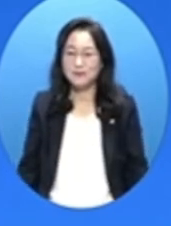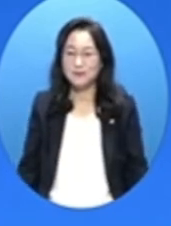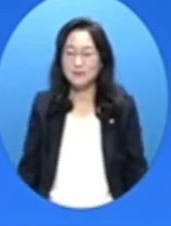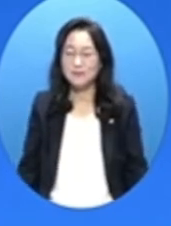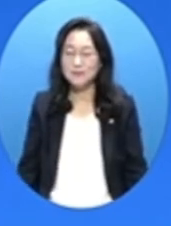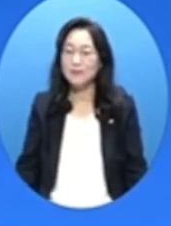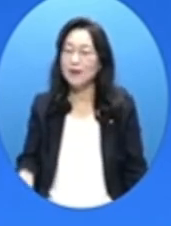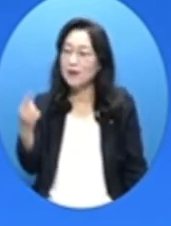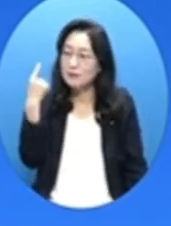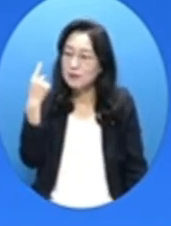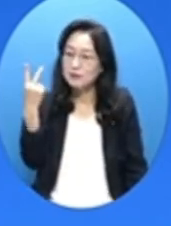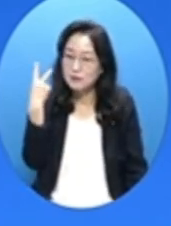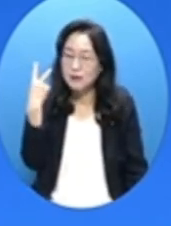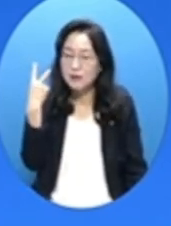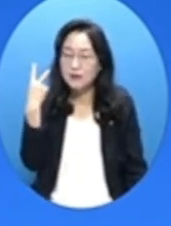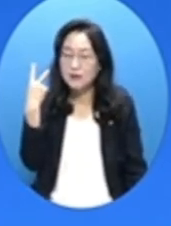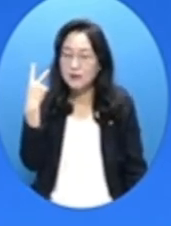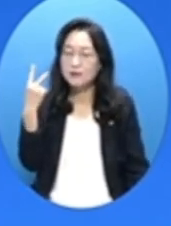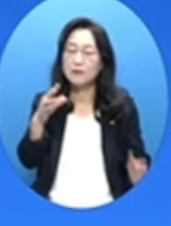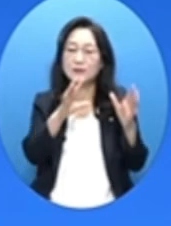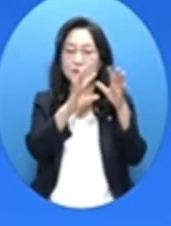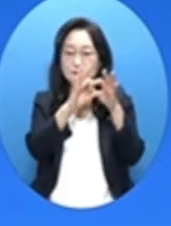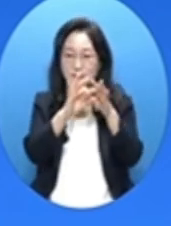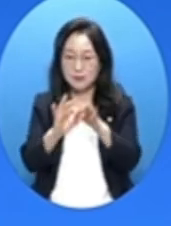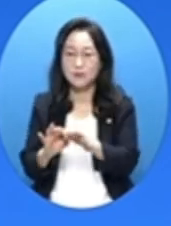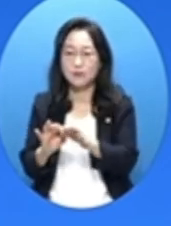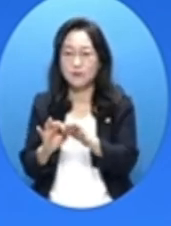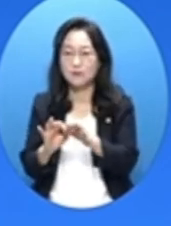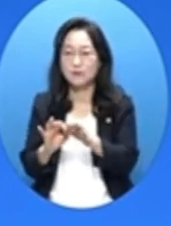어제 그제 계속